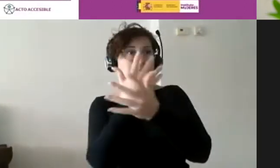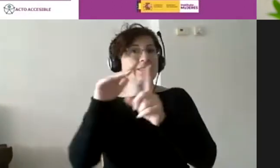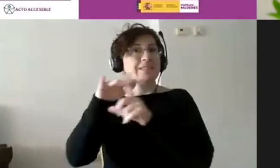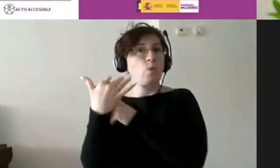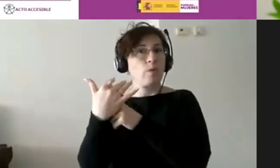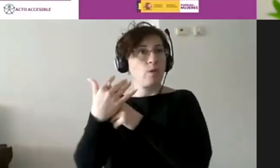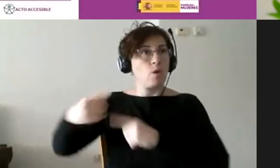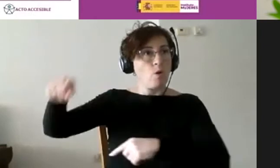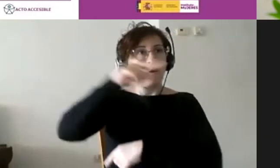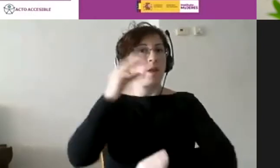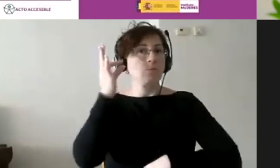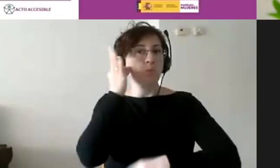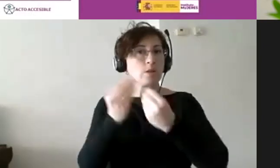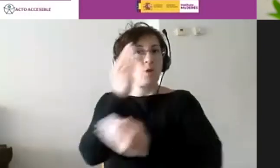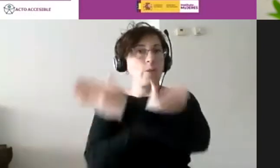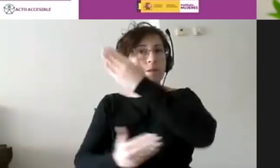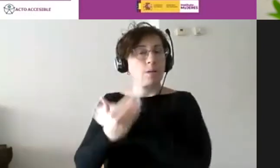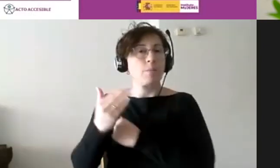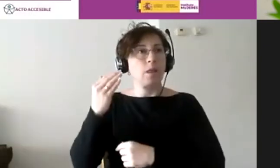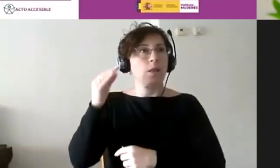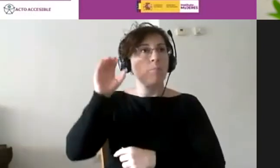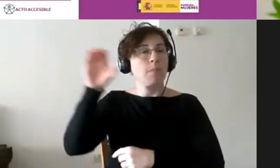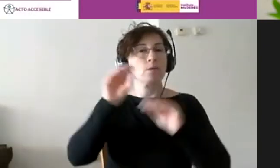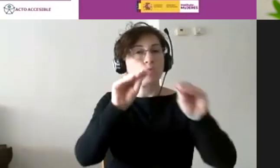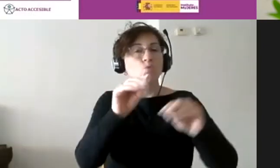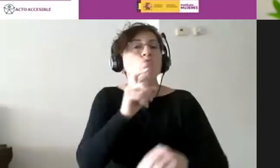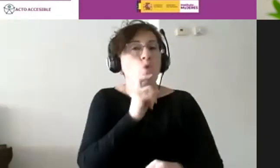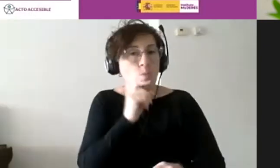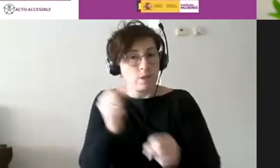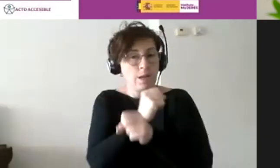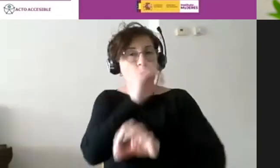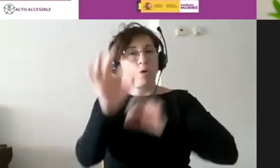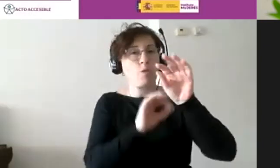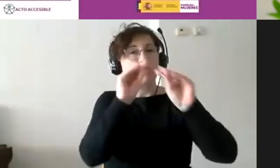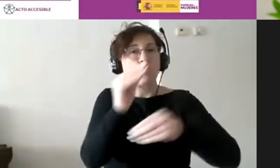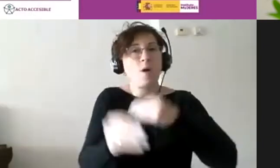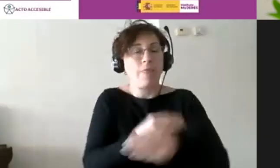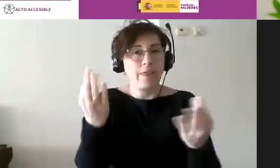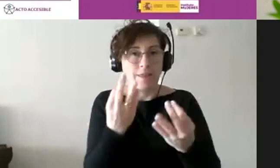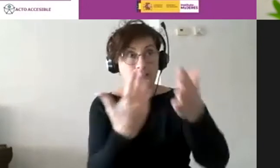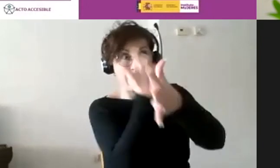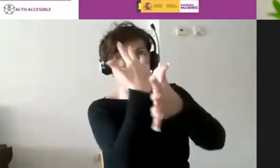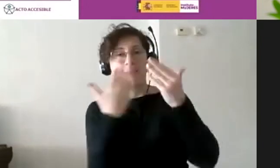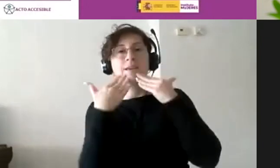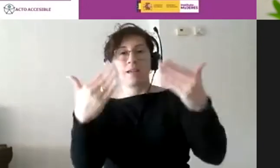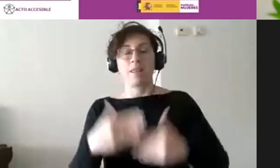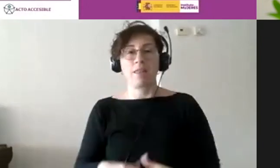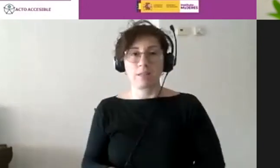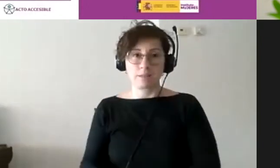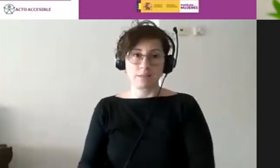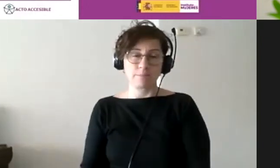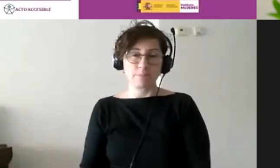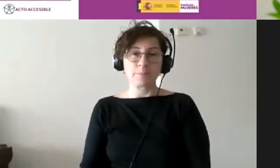country and the work that you are doing in your organization. І ту роботу, яку ви робите по своїй організації. Зараз я